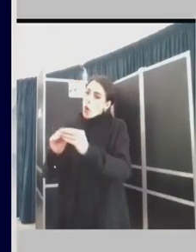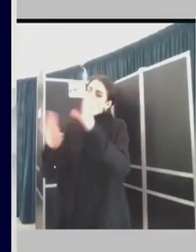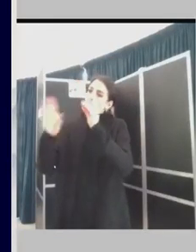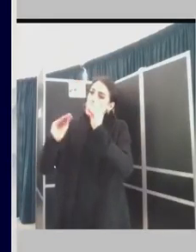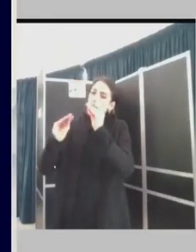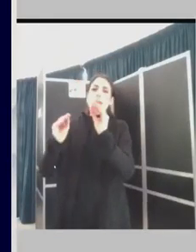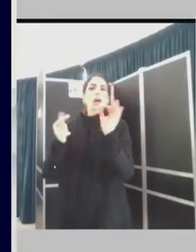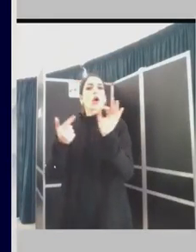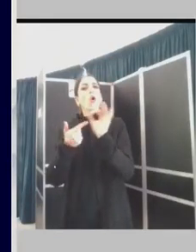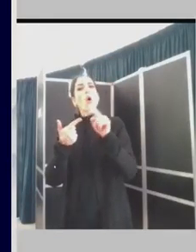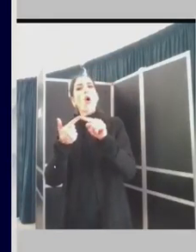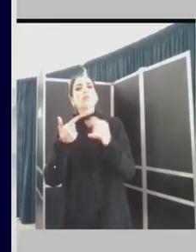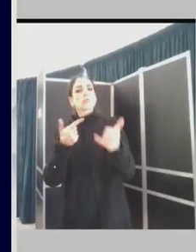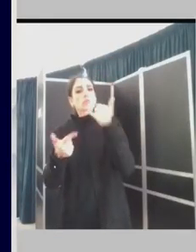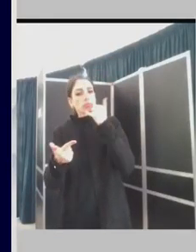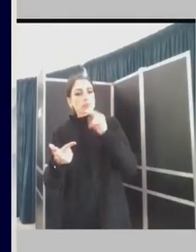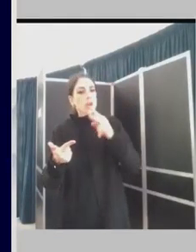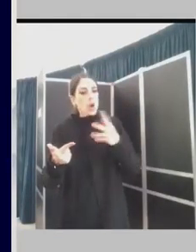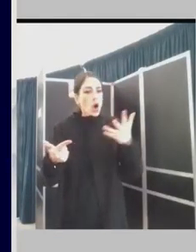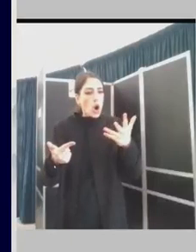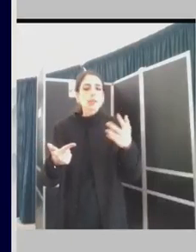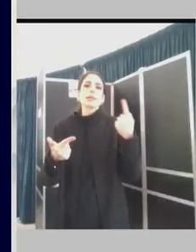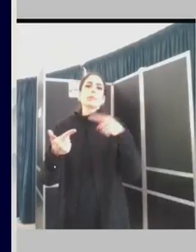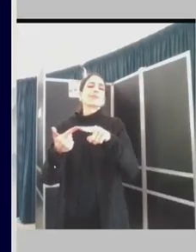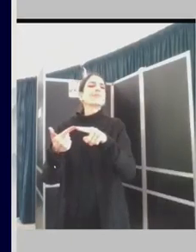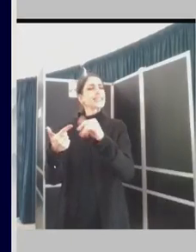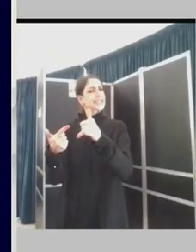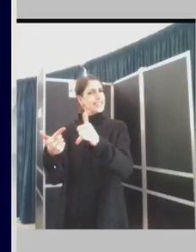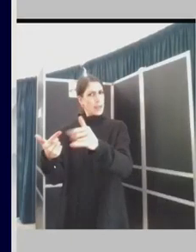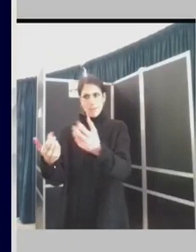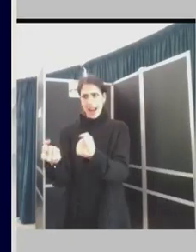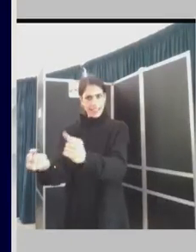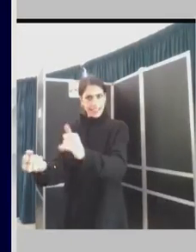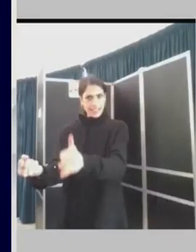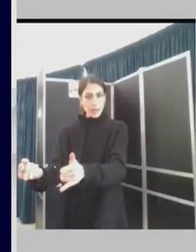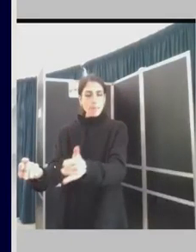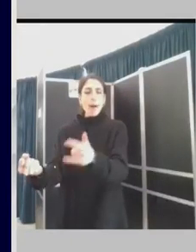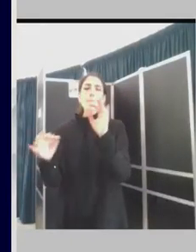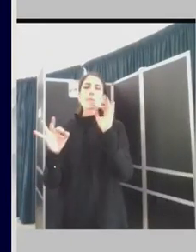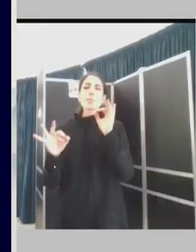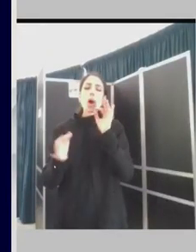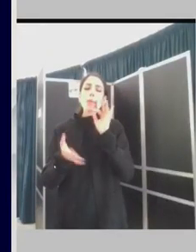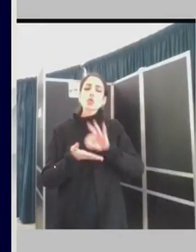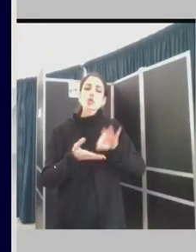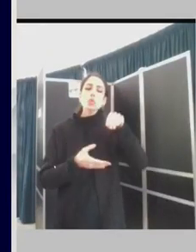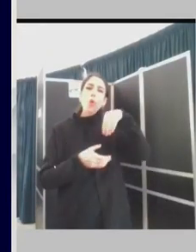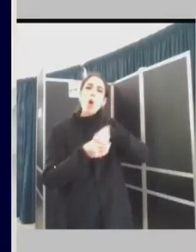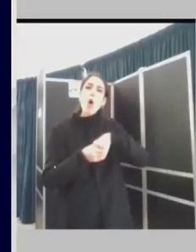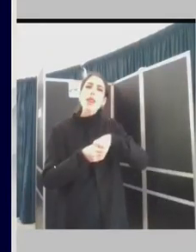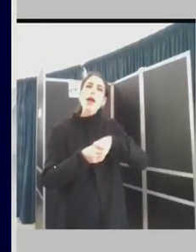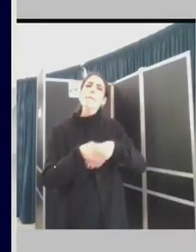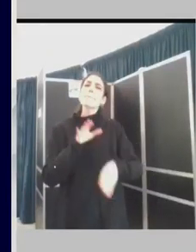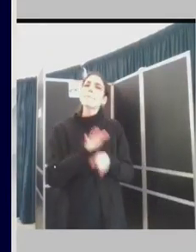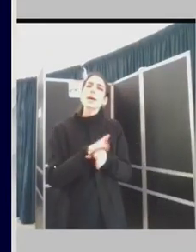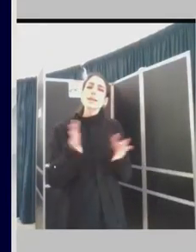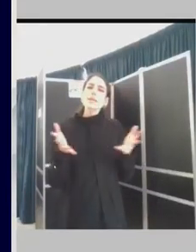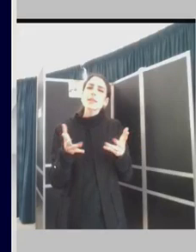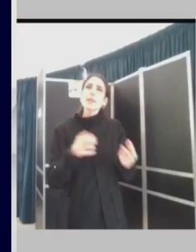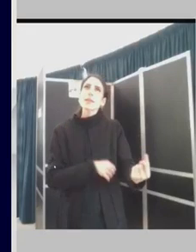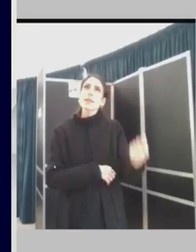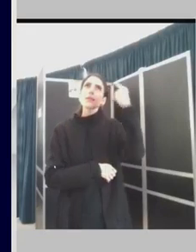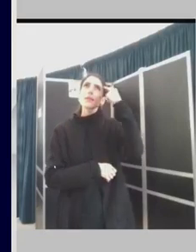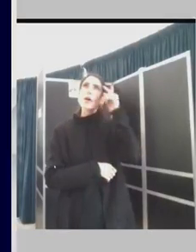l'idea di formare delle persone, e quindi delle ragazze e dei ragazzi, bambini e bambine da tutte le età, e anche dal nido stesso si può cominciare